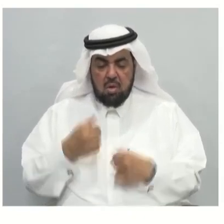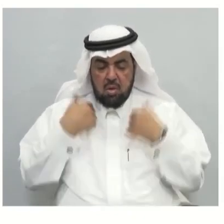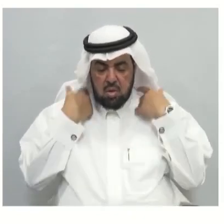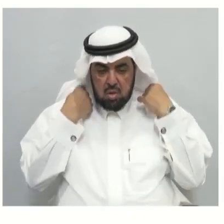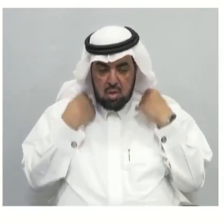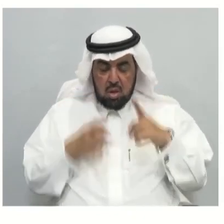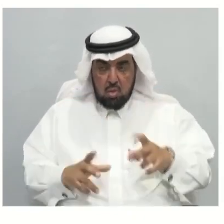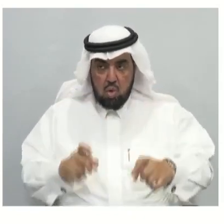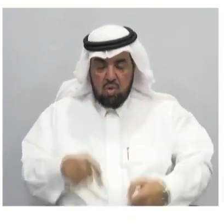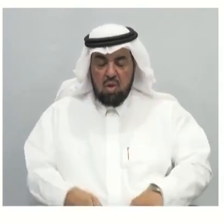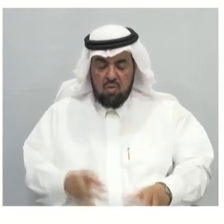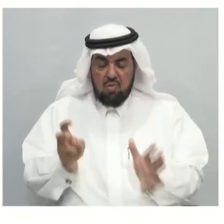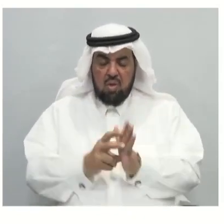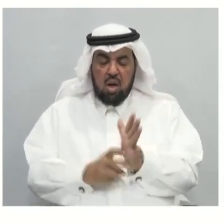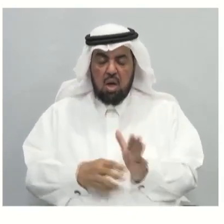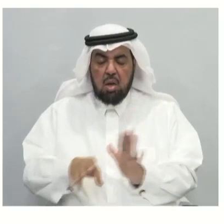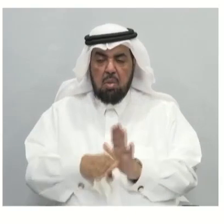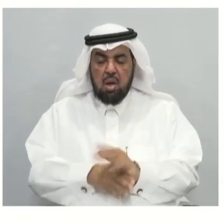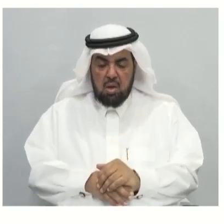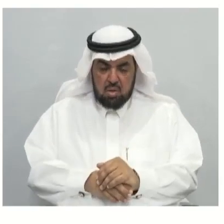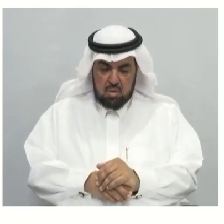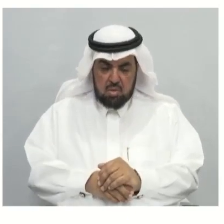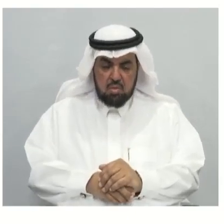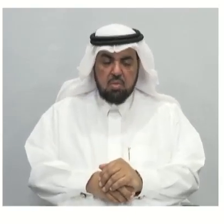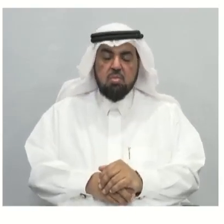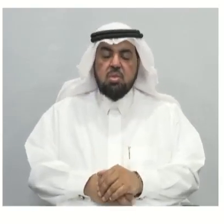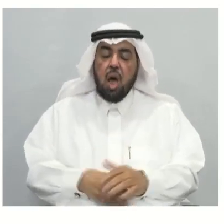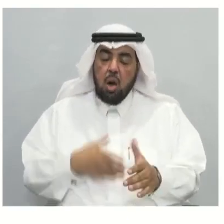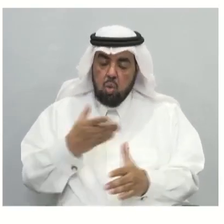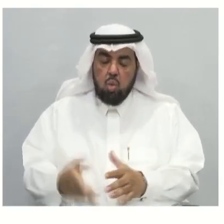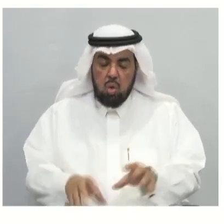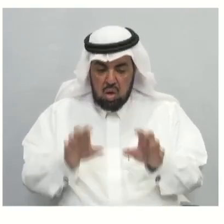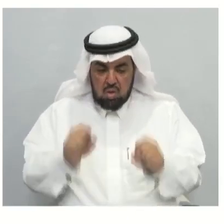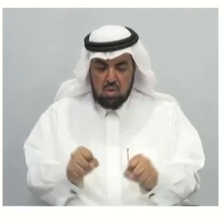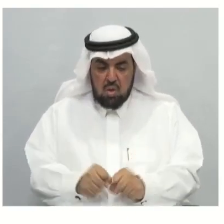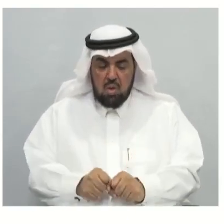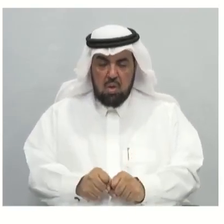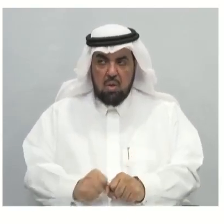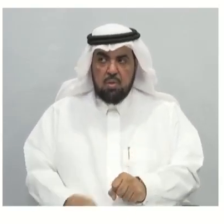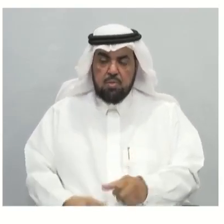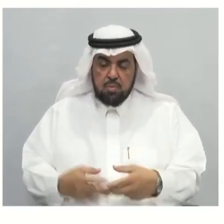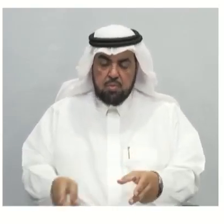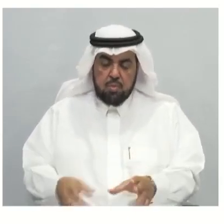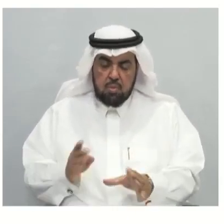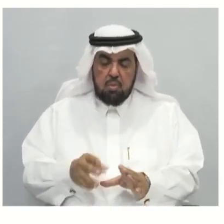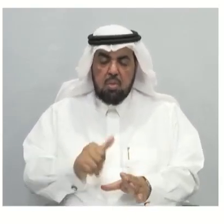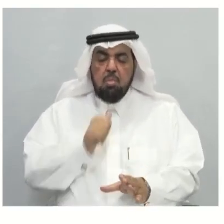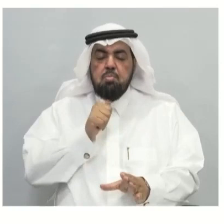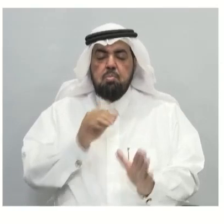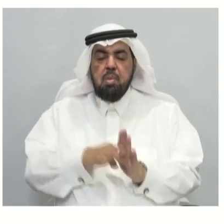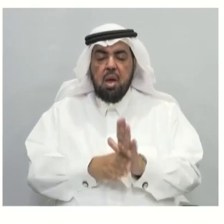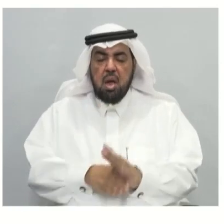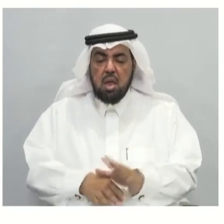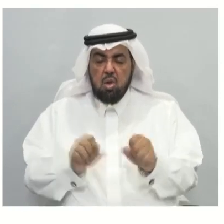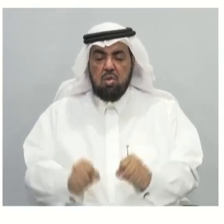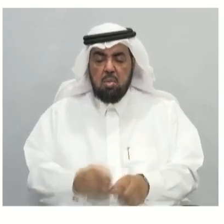بصوره فوريه في قاعده بيانات وهذه ميزه انه مباشره المستجيب عندما يقوم بمل بياناته تخزن